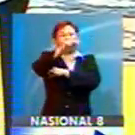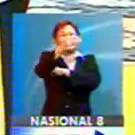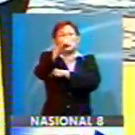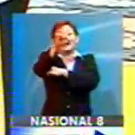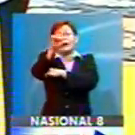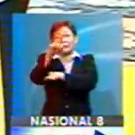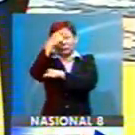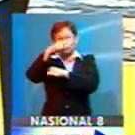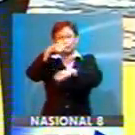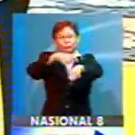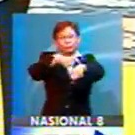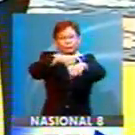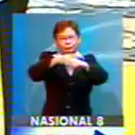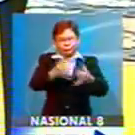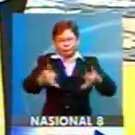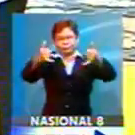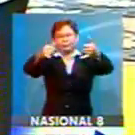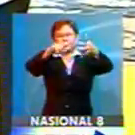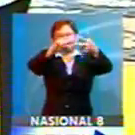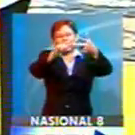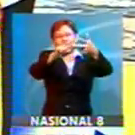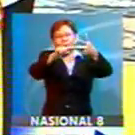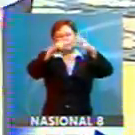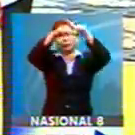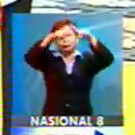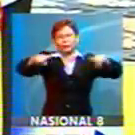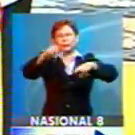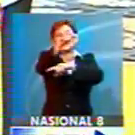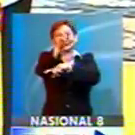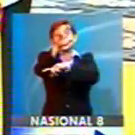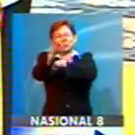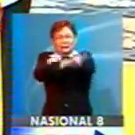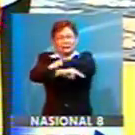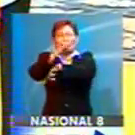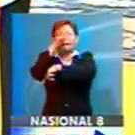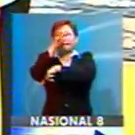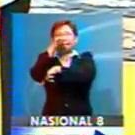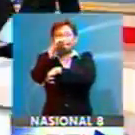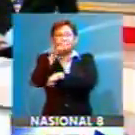Yaakob bagi sesi pengurniaan ketiga di Dewan Seri Negeri Air Keroh.